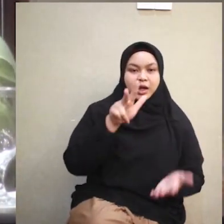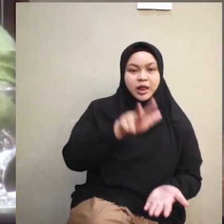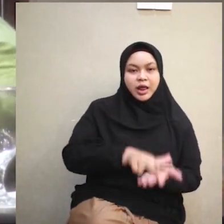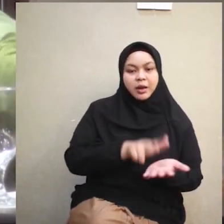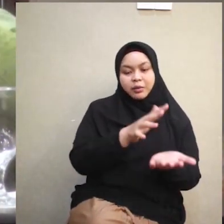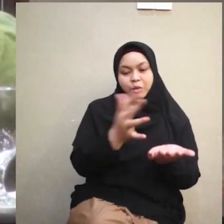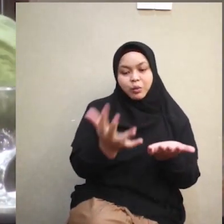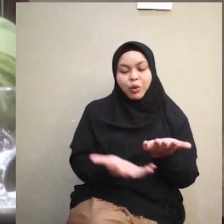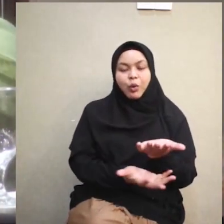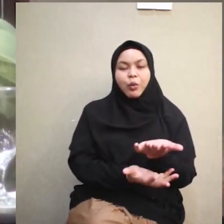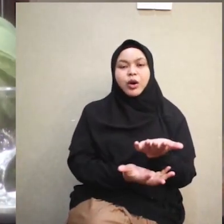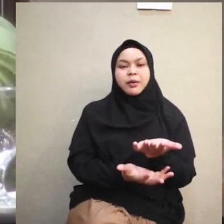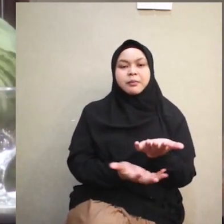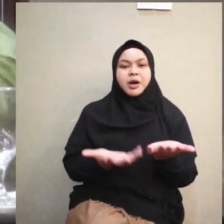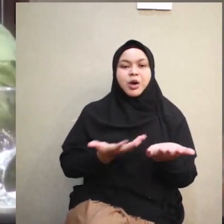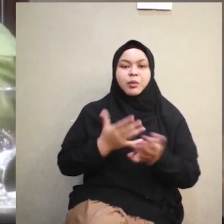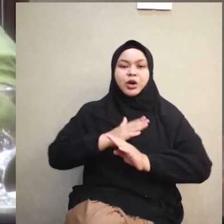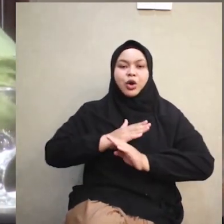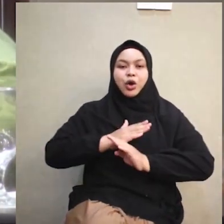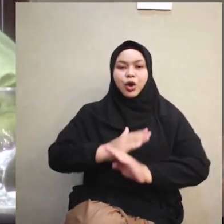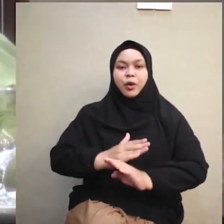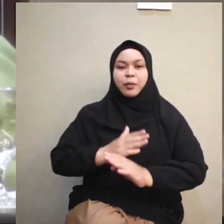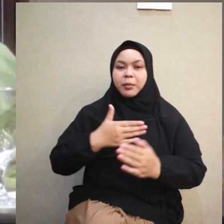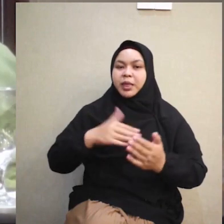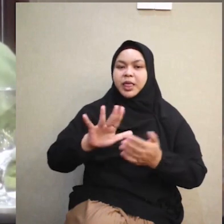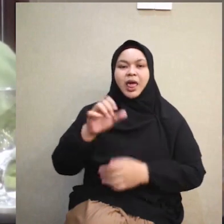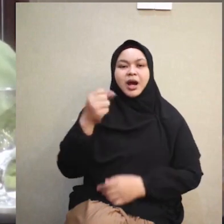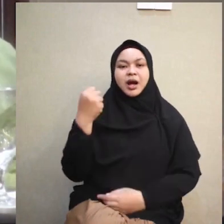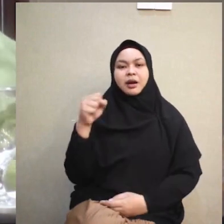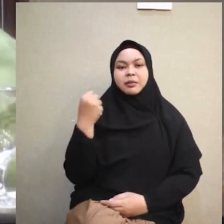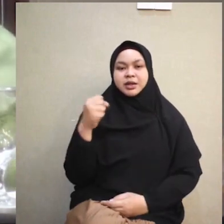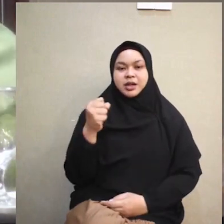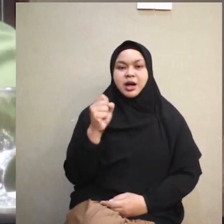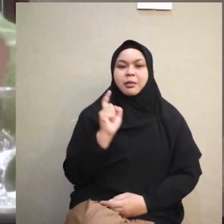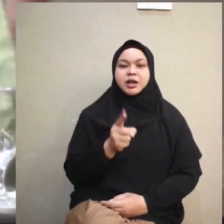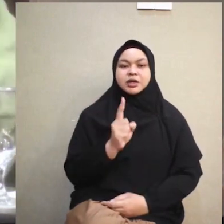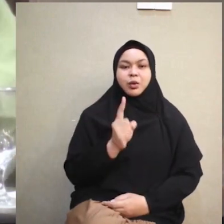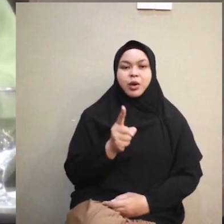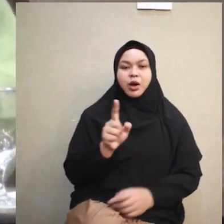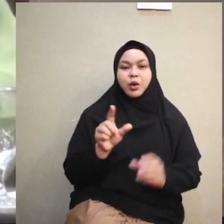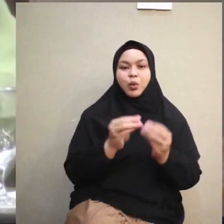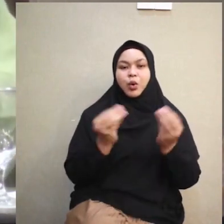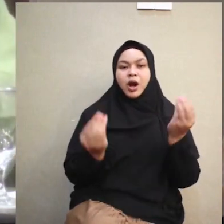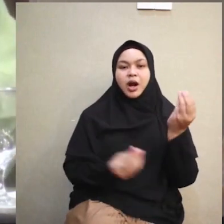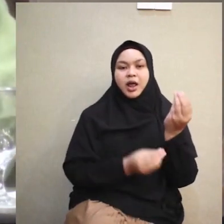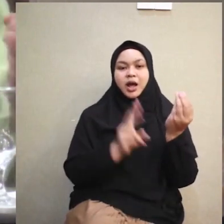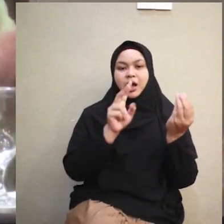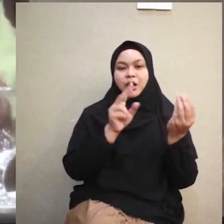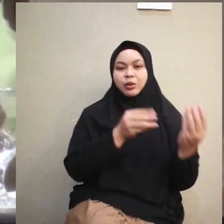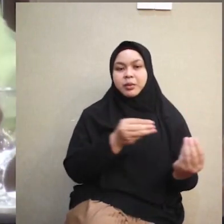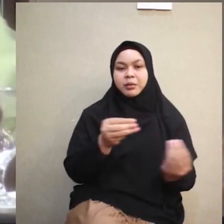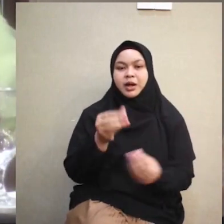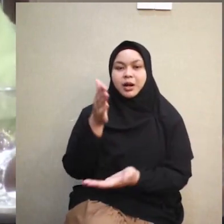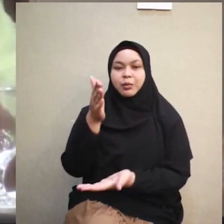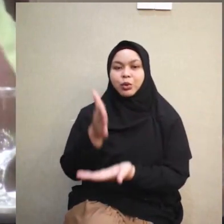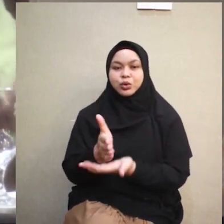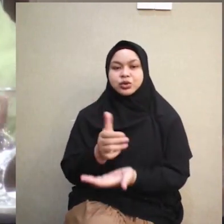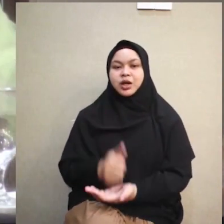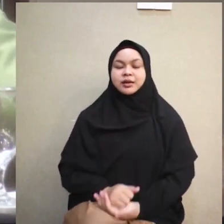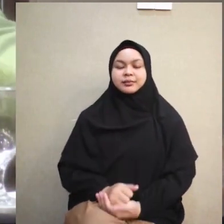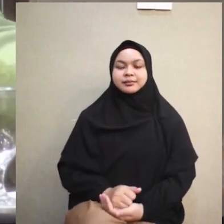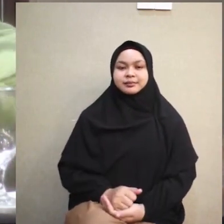dia mau menolak itu mau membatalkan itu tidak bisa karena walinya yang harus memberikan keputusan atau